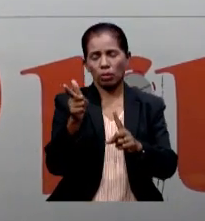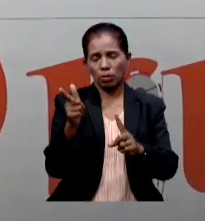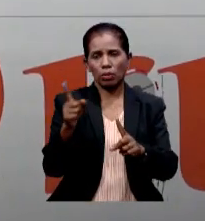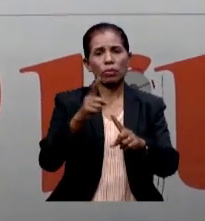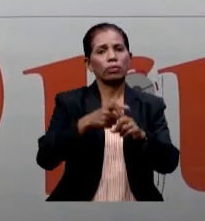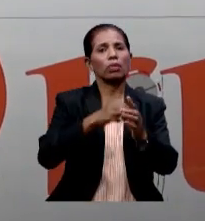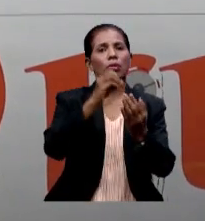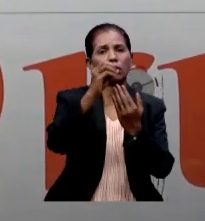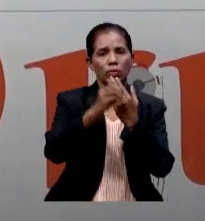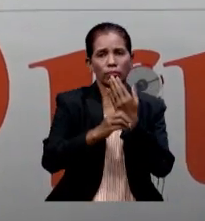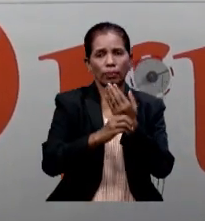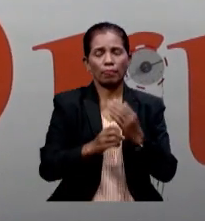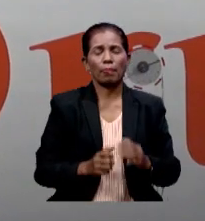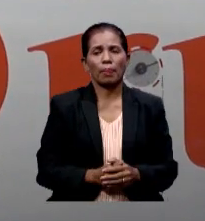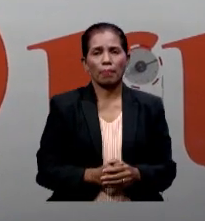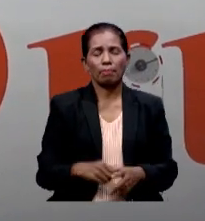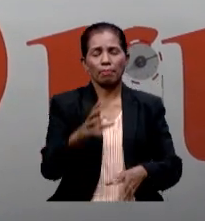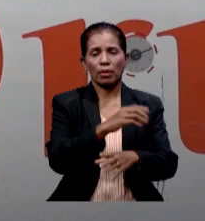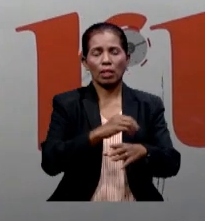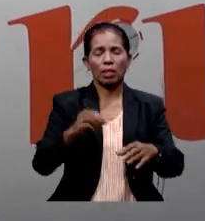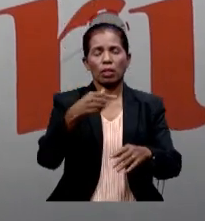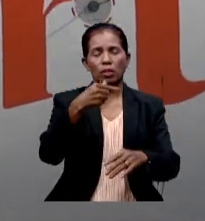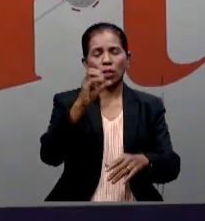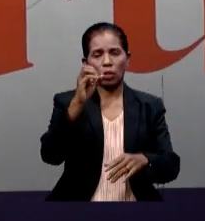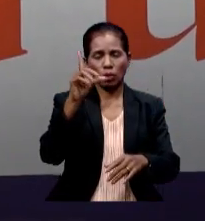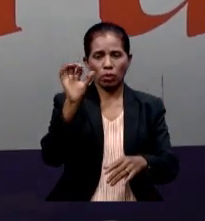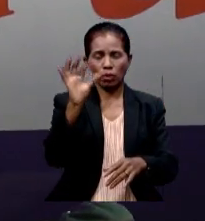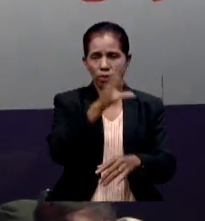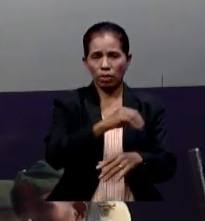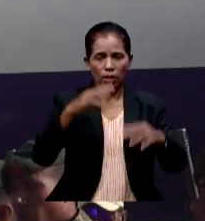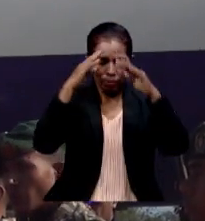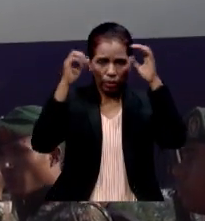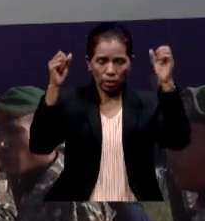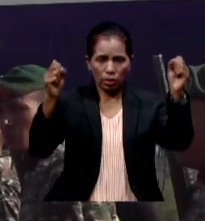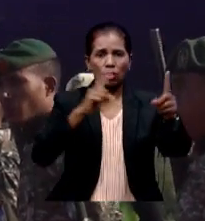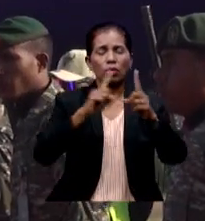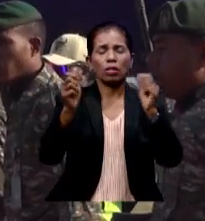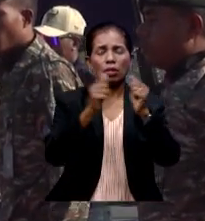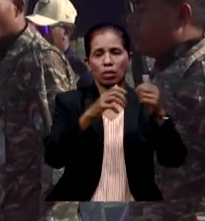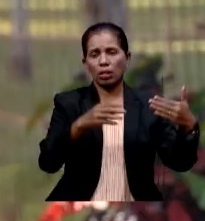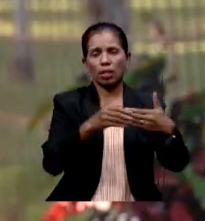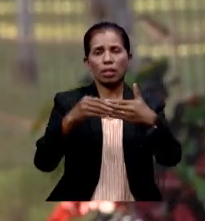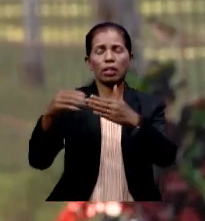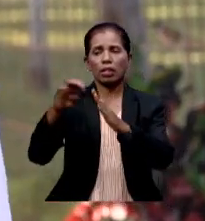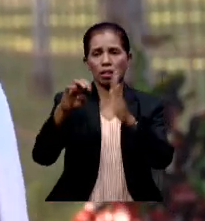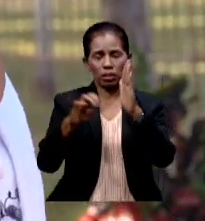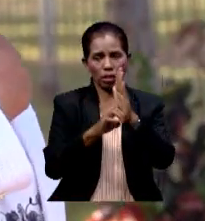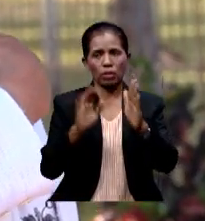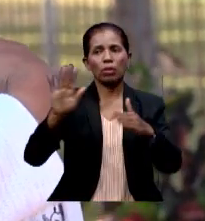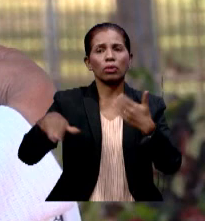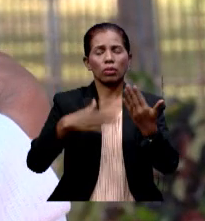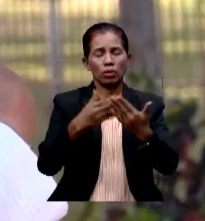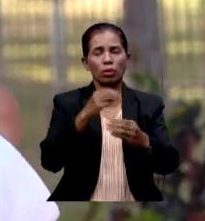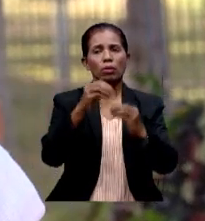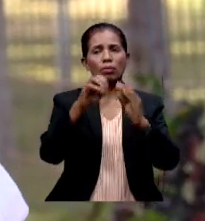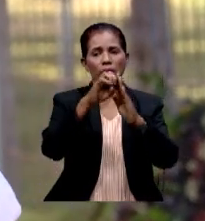Otobro. Ia simira ASEAN Gulf Cooperation Council, Presiden Republika Seikolea ho lider estado Golfo Sira, konaba